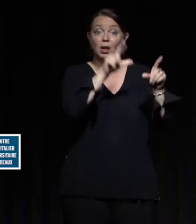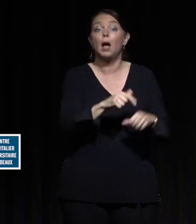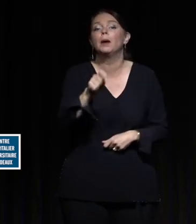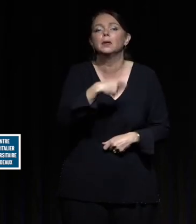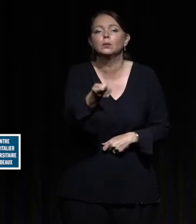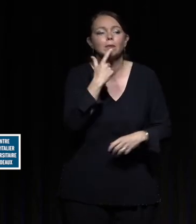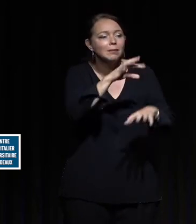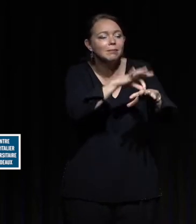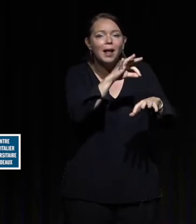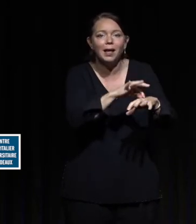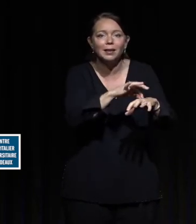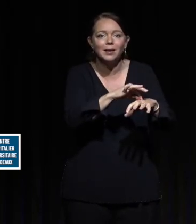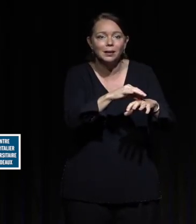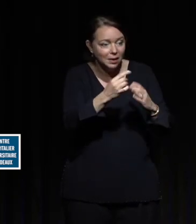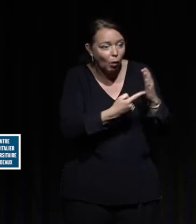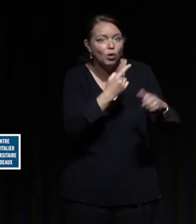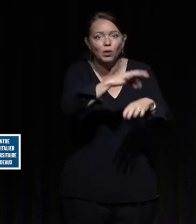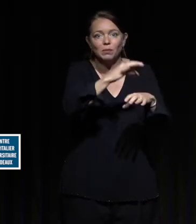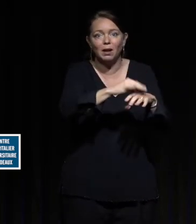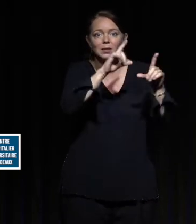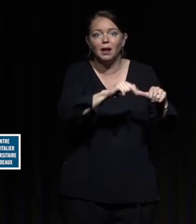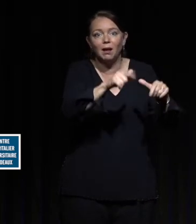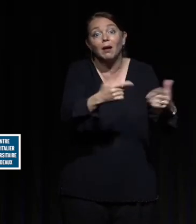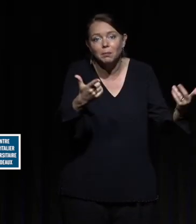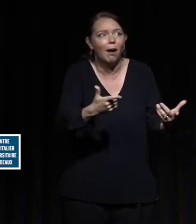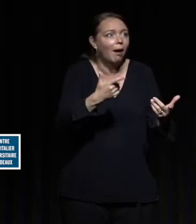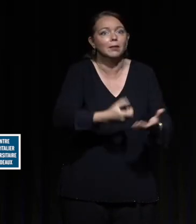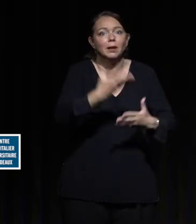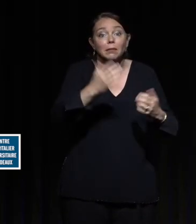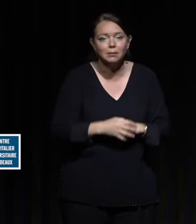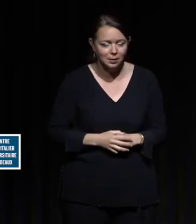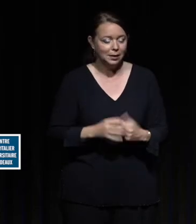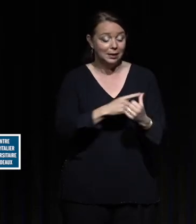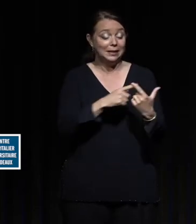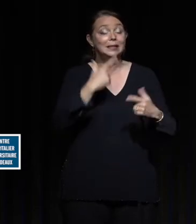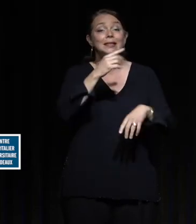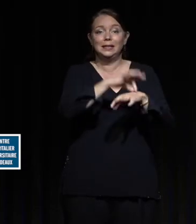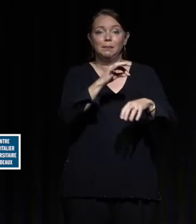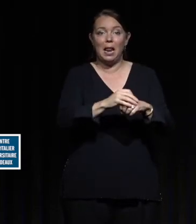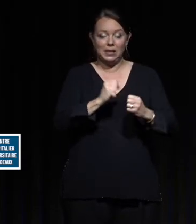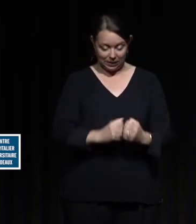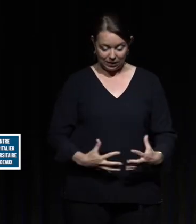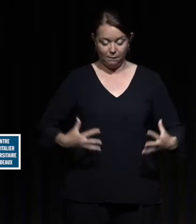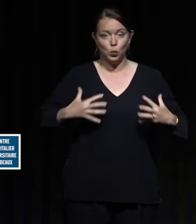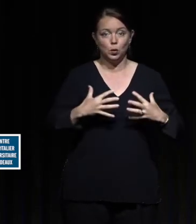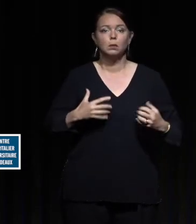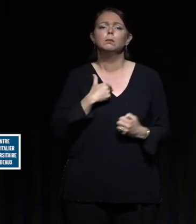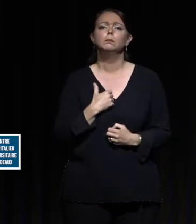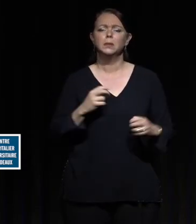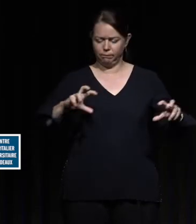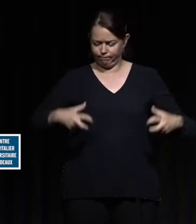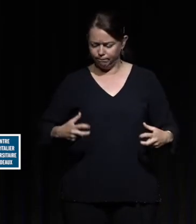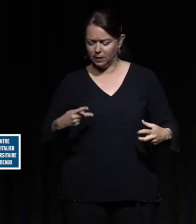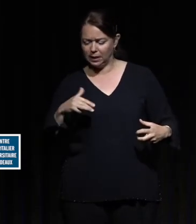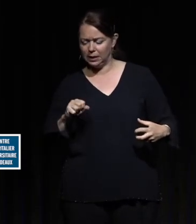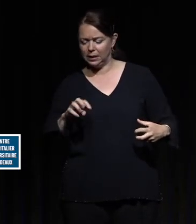malade, vous risquez d'avoir de nouveau une maladie. C'est pas un scoop. Deuxièmement, si vous avez une maladie diffuse, si vous avez des kystes bilatéraux, ils vont